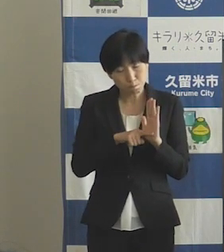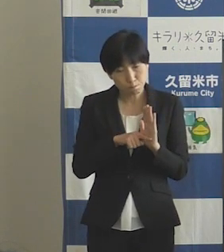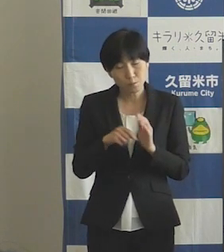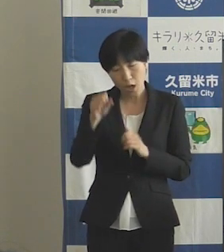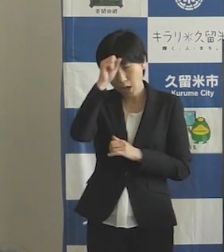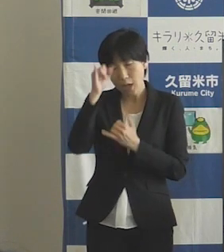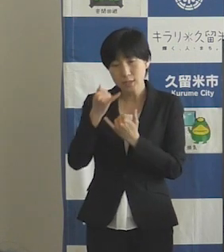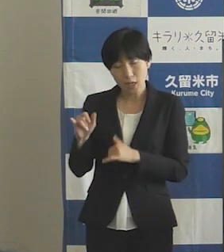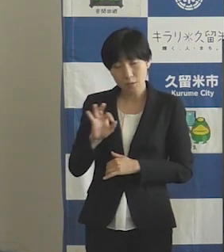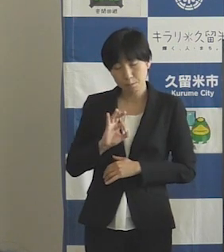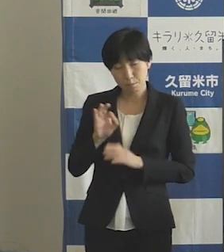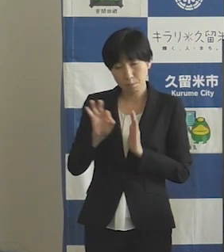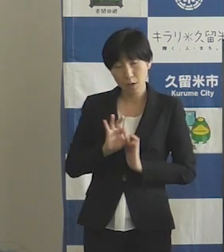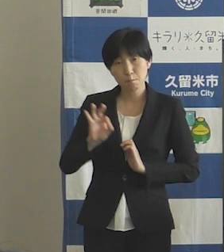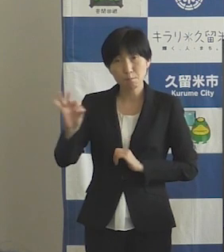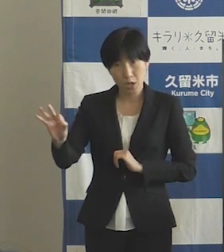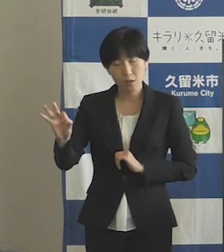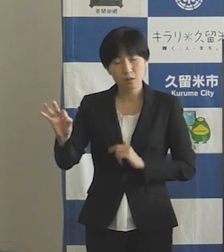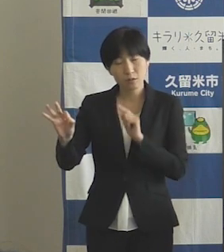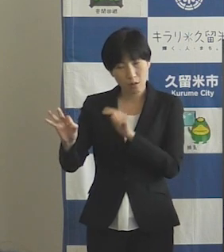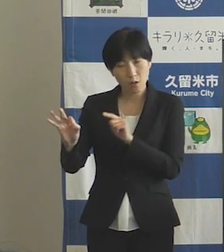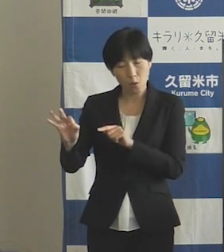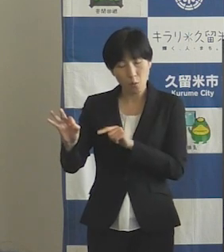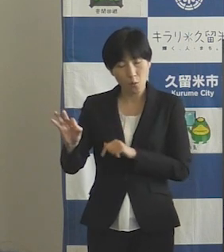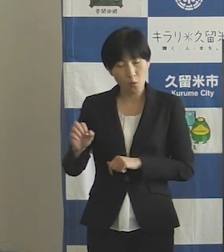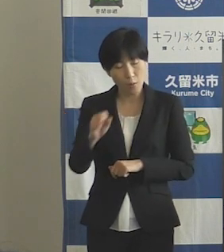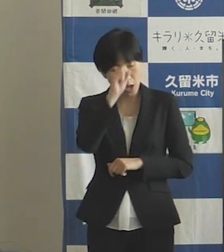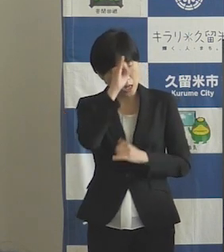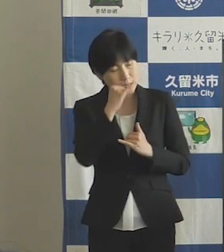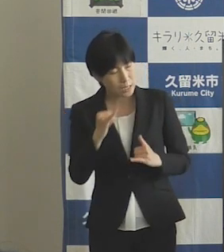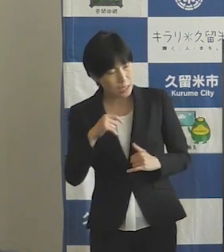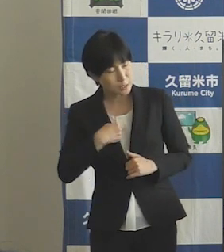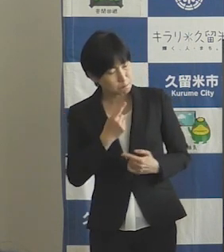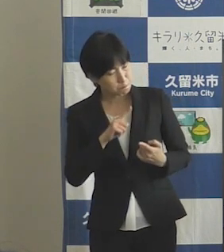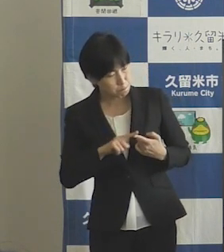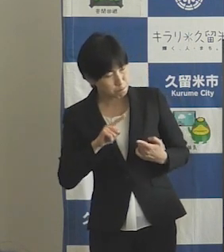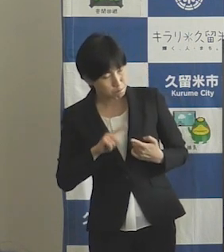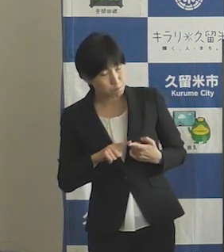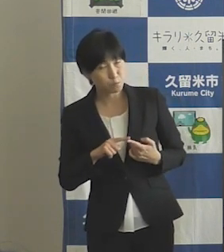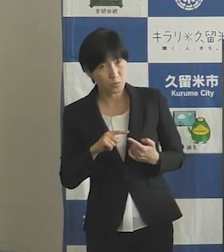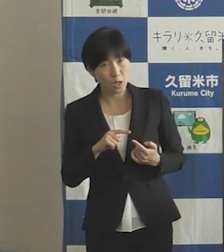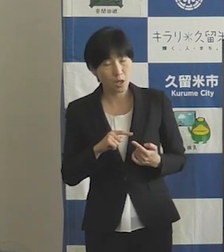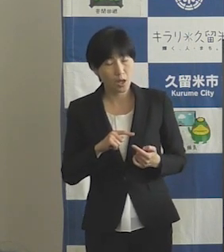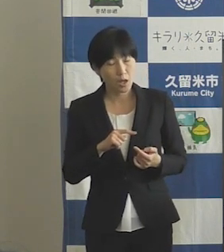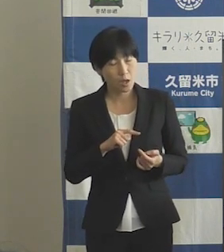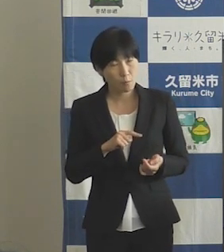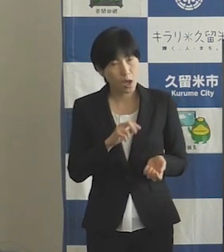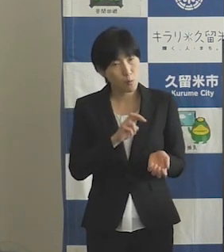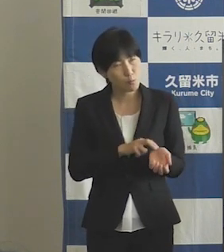信し、患者自身が自分に合った診